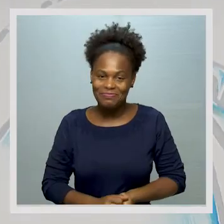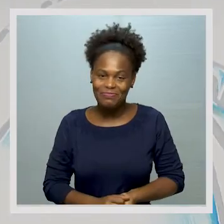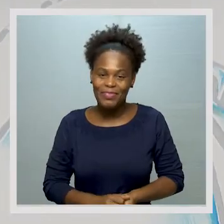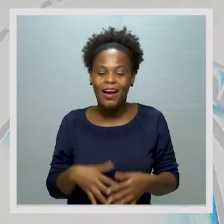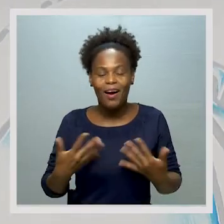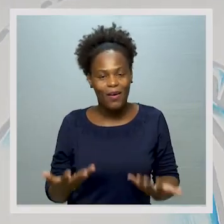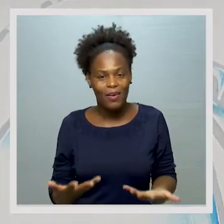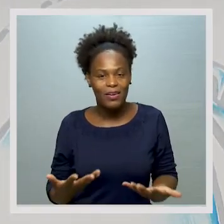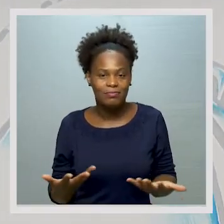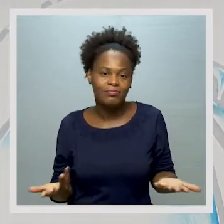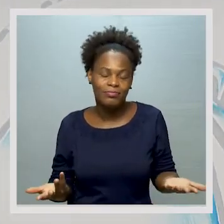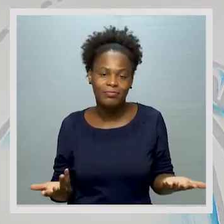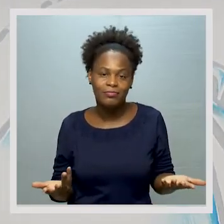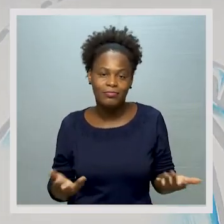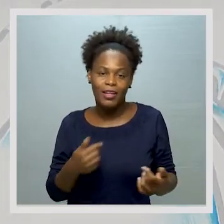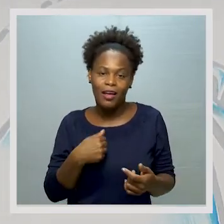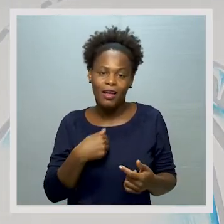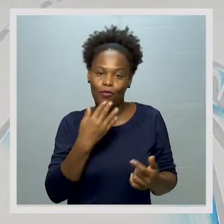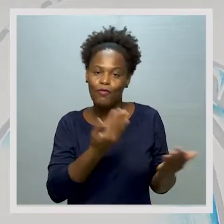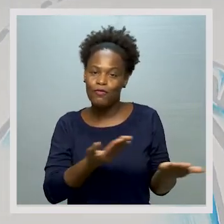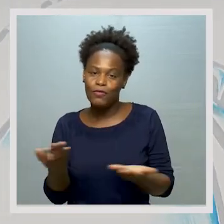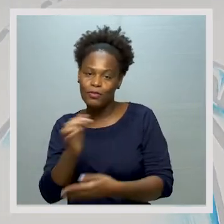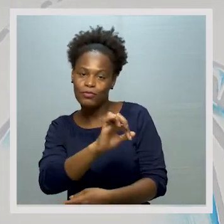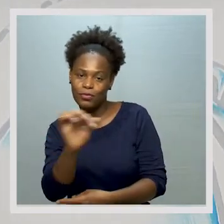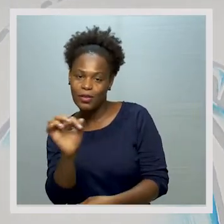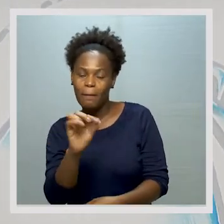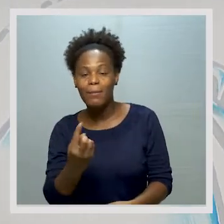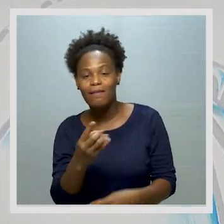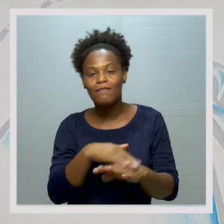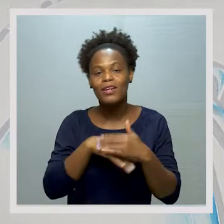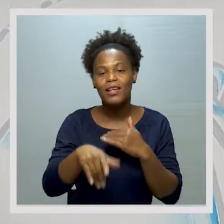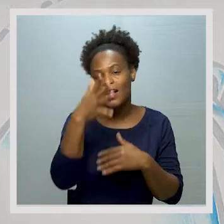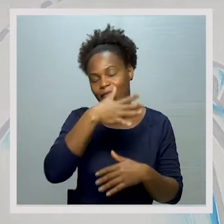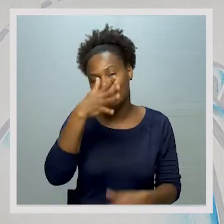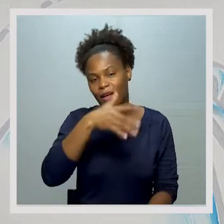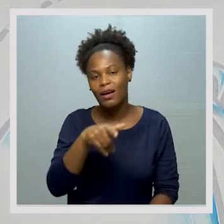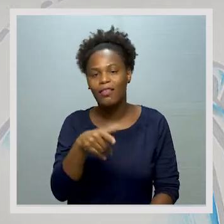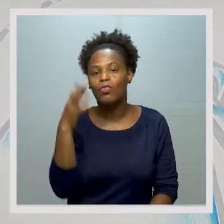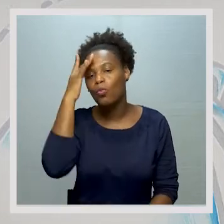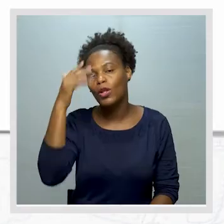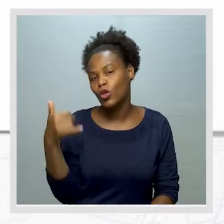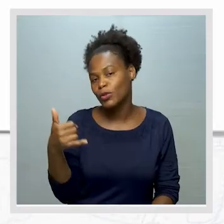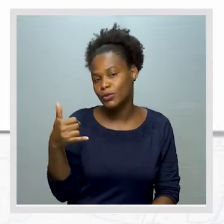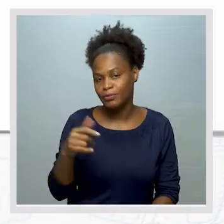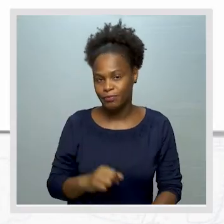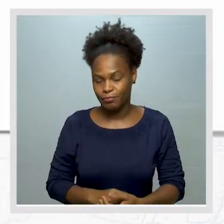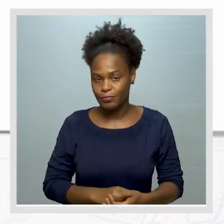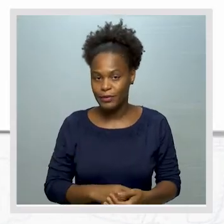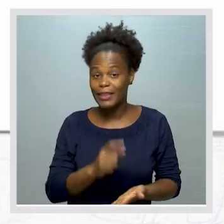Maintenant, je vous invite à faire l'activité 2. Vous